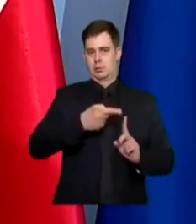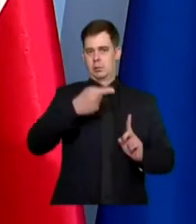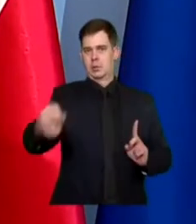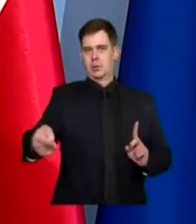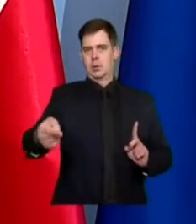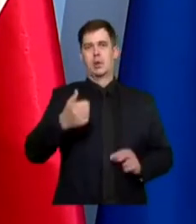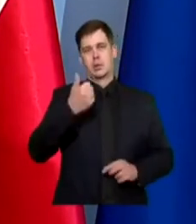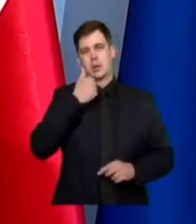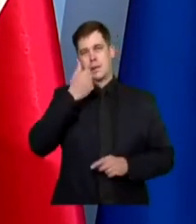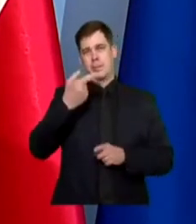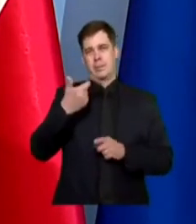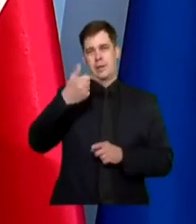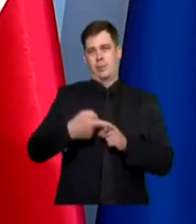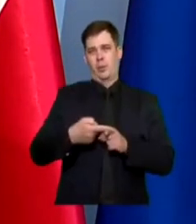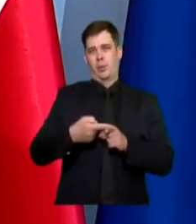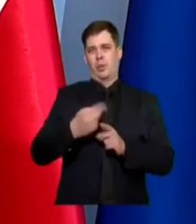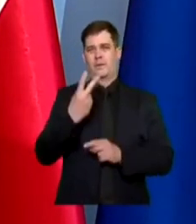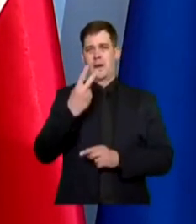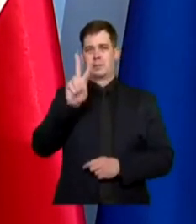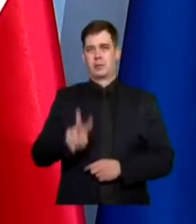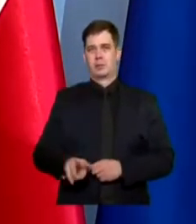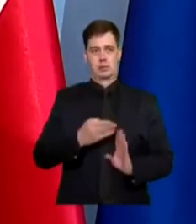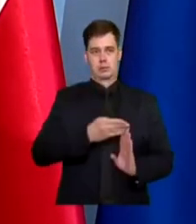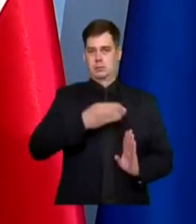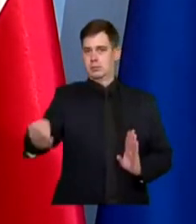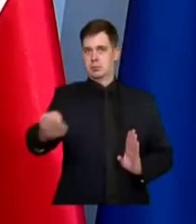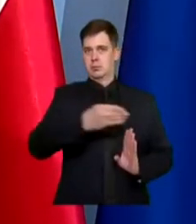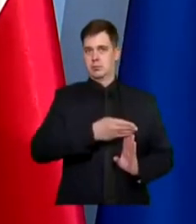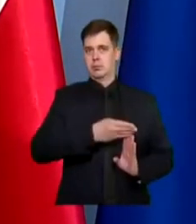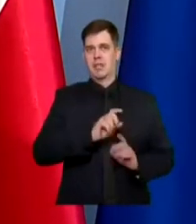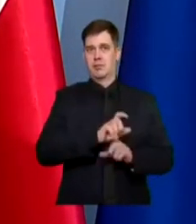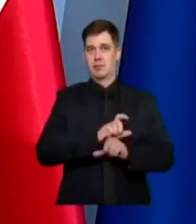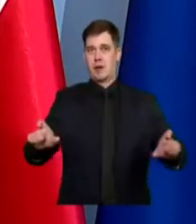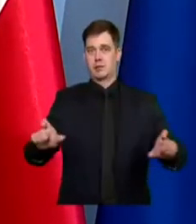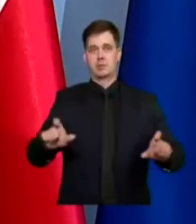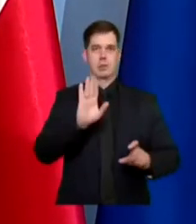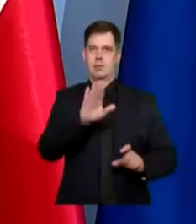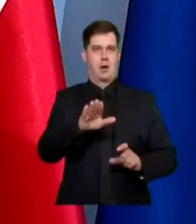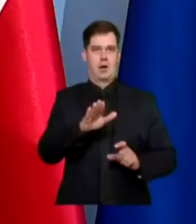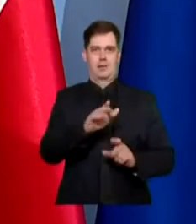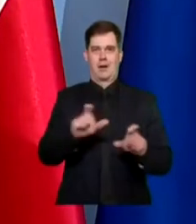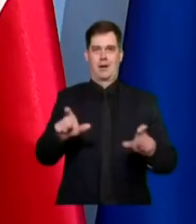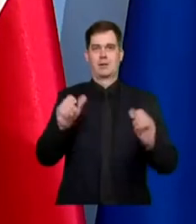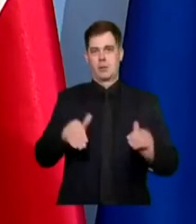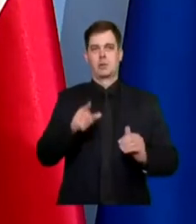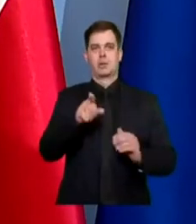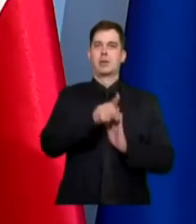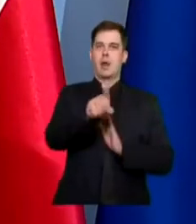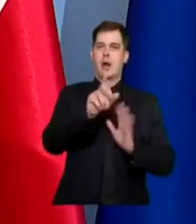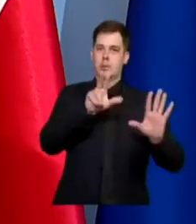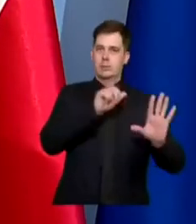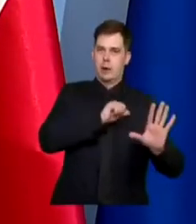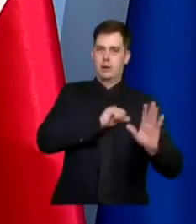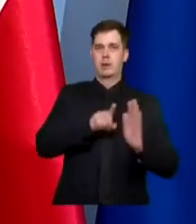są to 1,5 do 2 miesięcy od dnia dzisiejszego wyznaczanie perspektywy dla uczniów poszczególnych